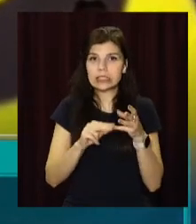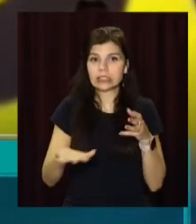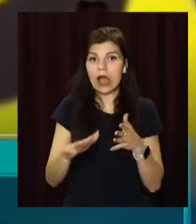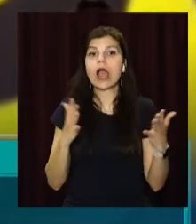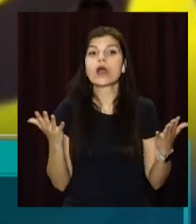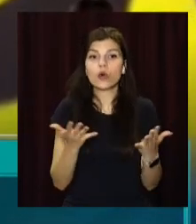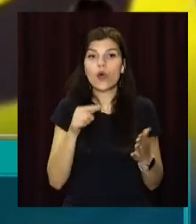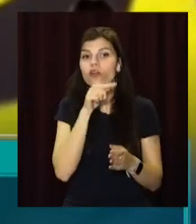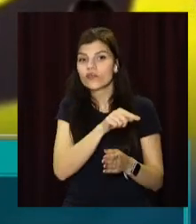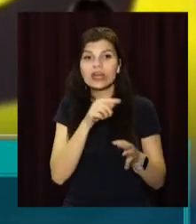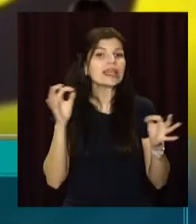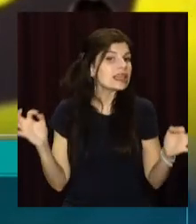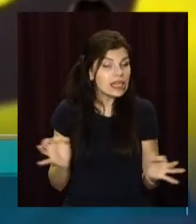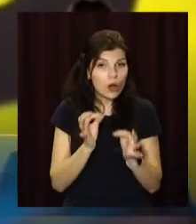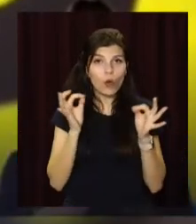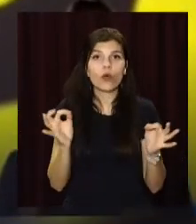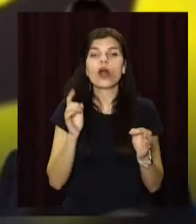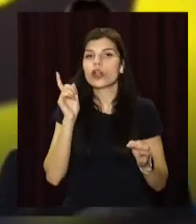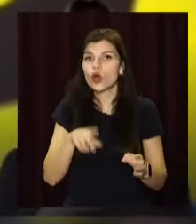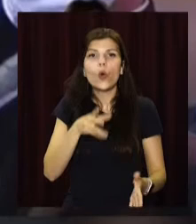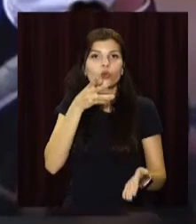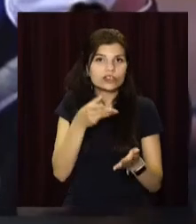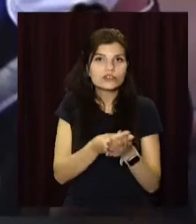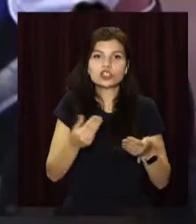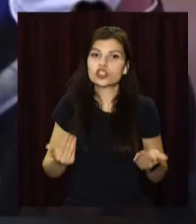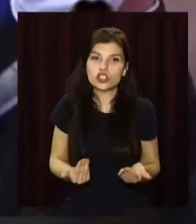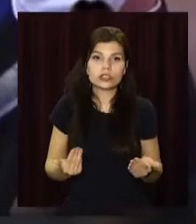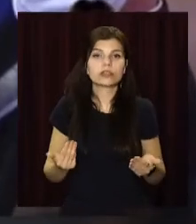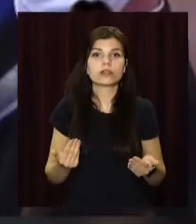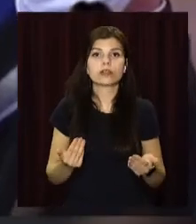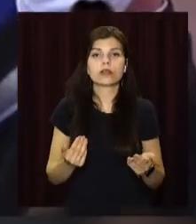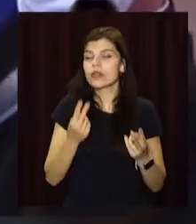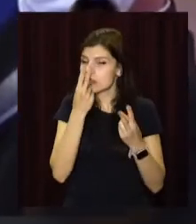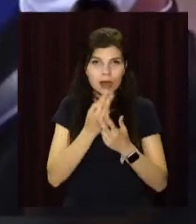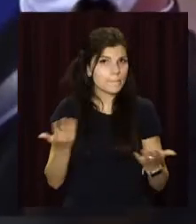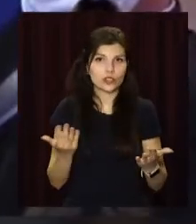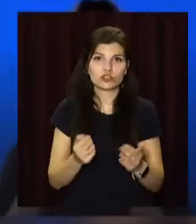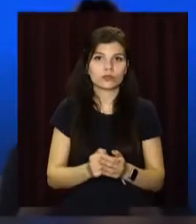яку він ніколи навіть у своєму житті не бачив.